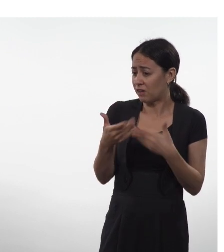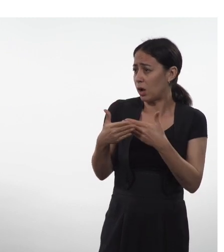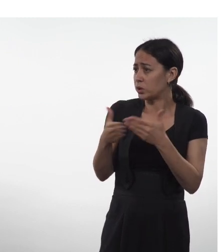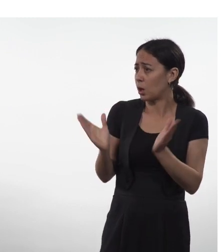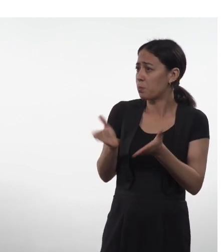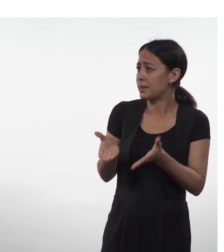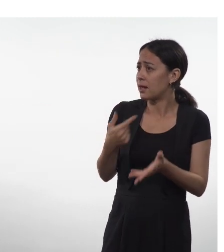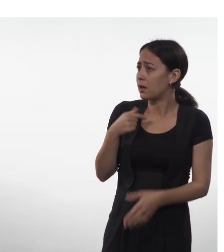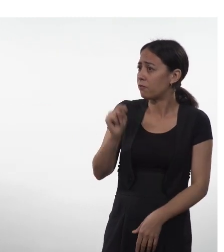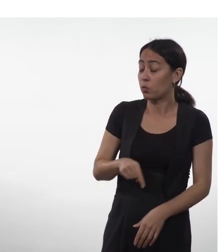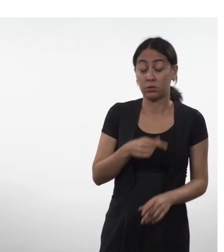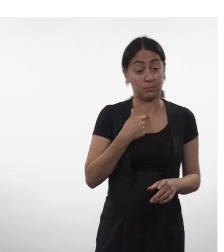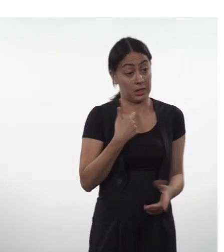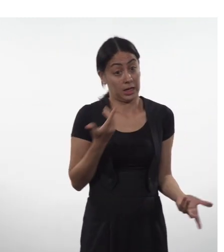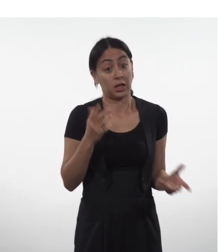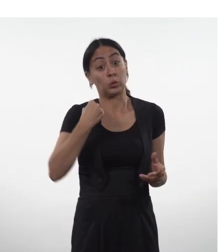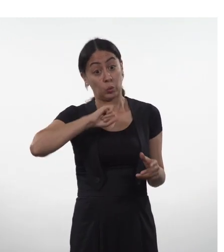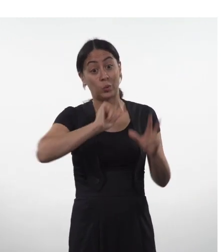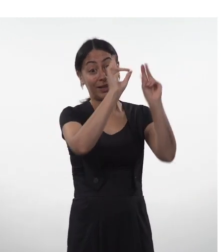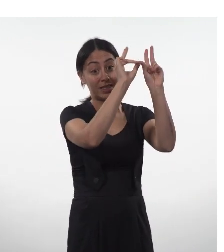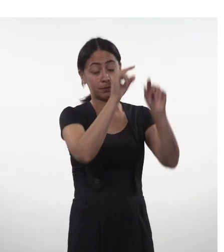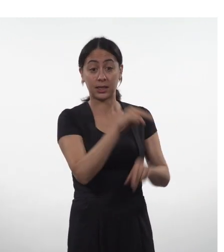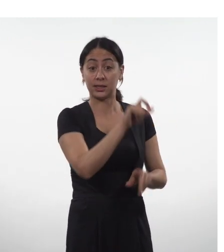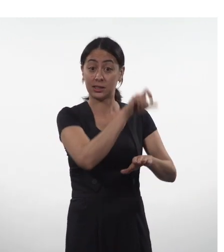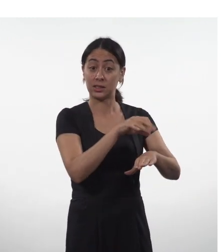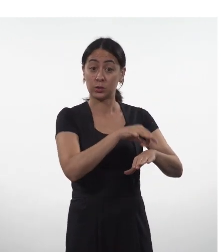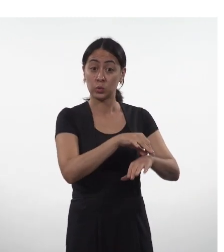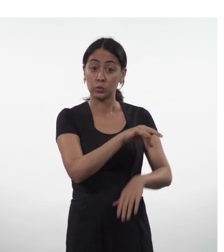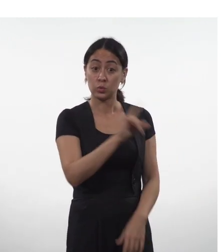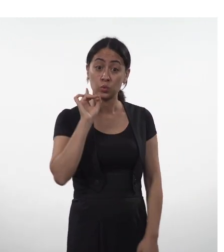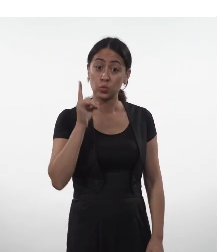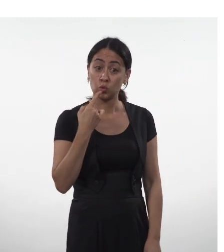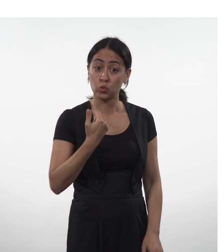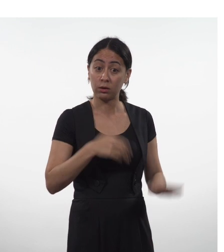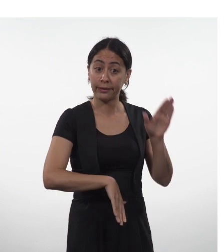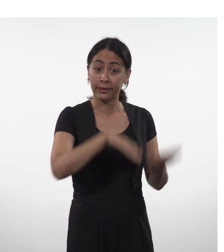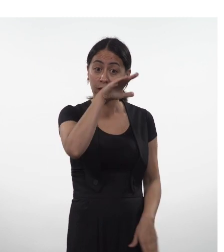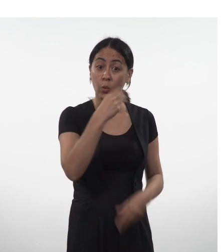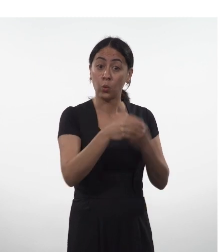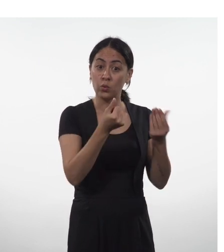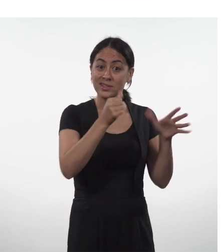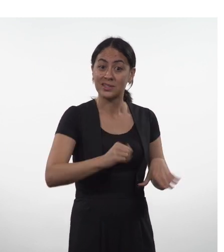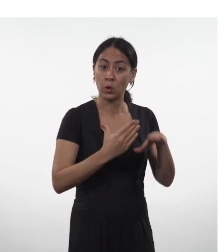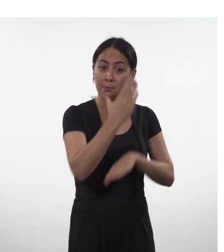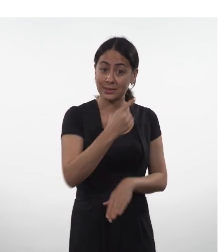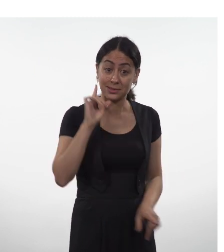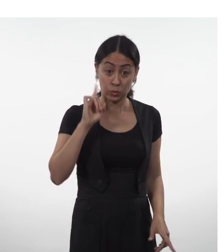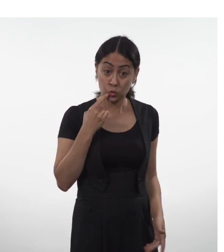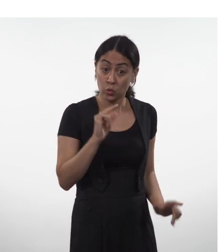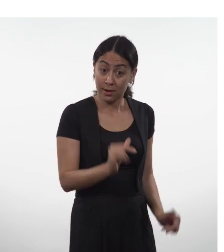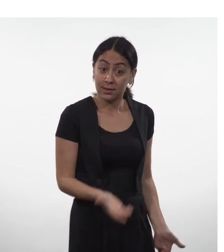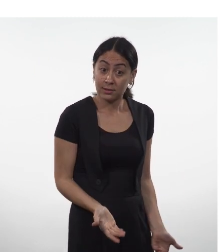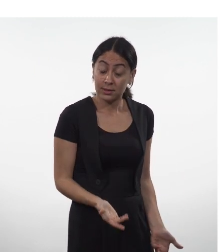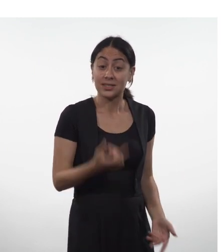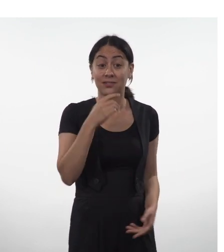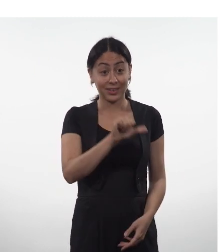qu'il a besoin de soins adaptés, sinon il ne sera pas soigné. Et donc, avec une ALD non exonérante, il y a une prise en charge qui se fait,